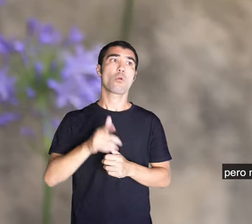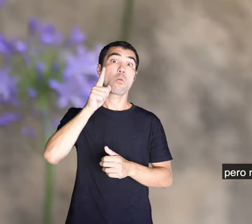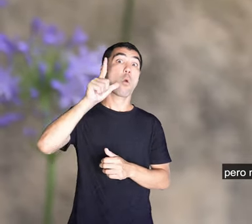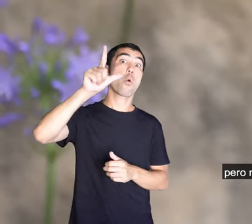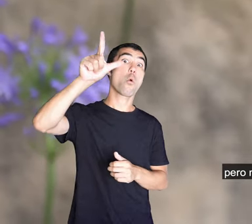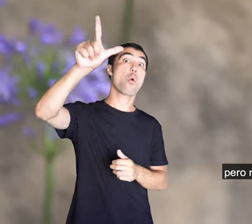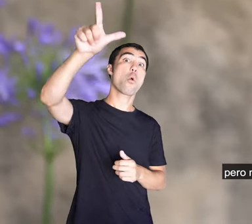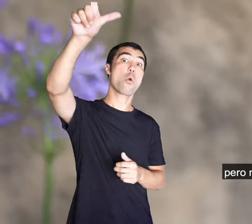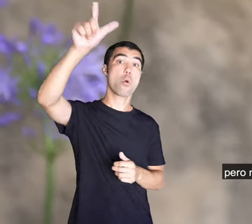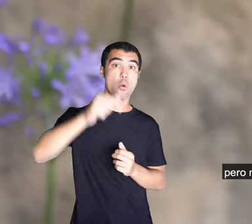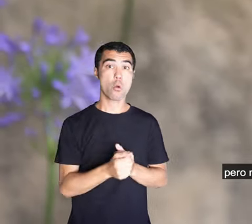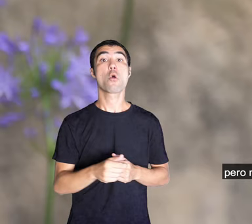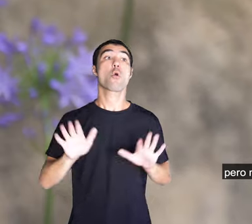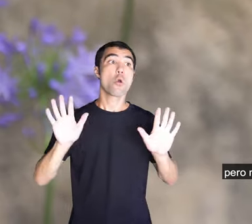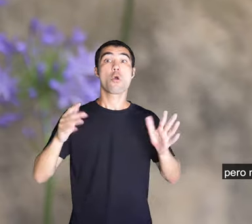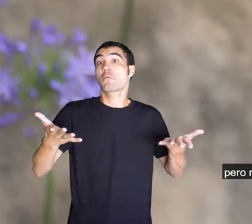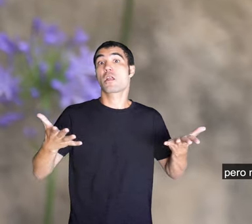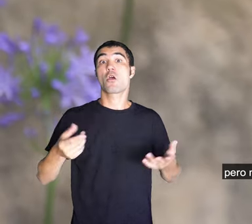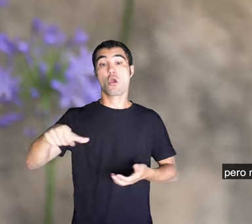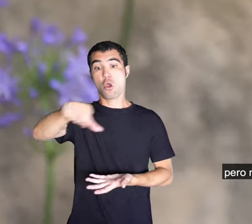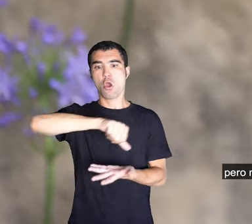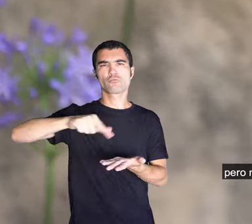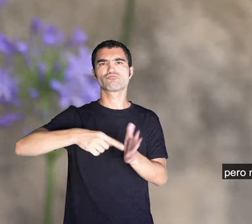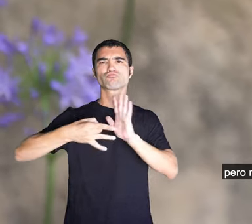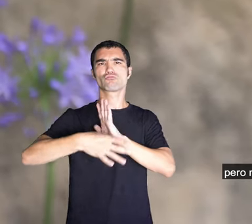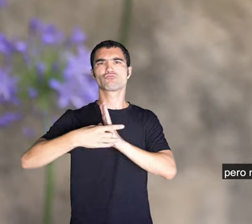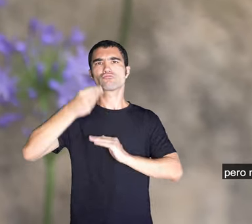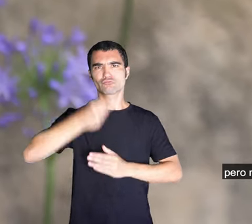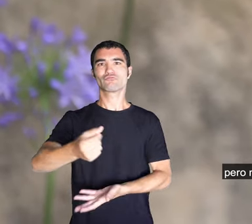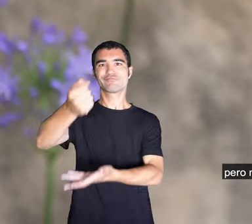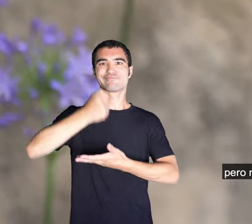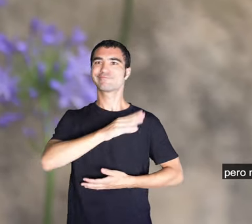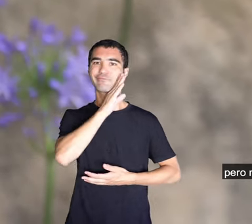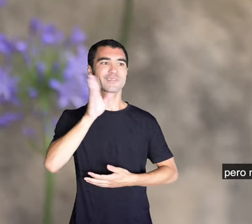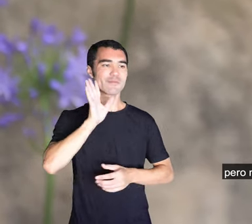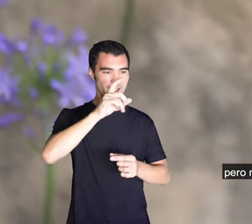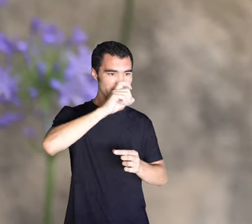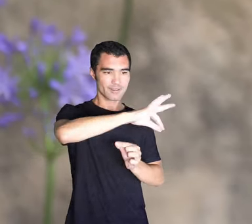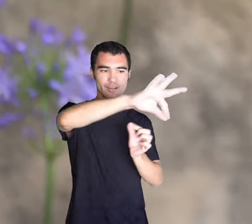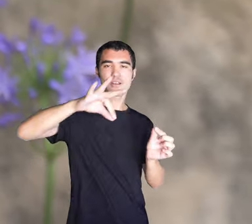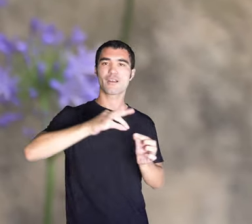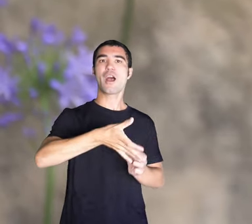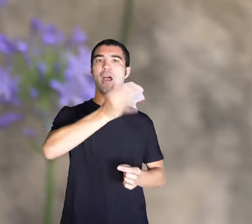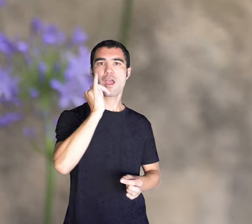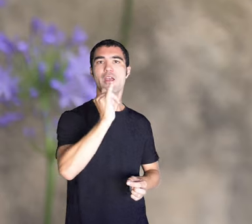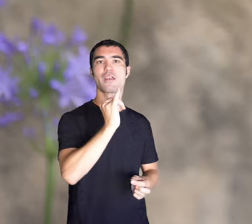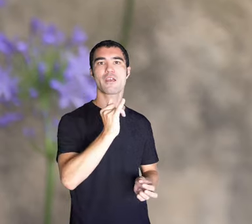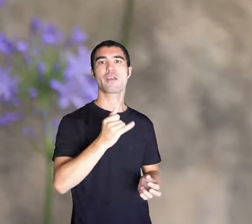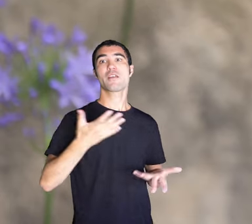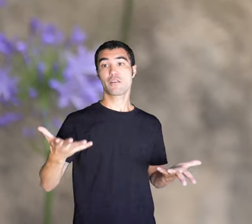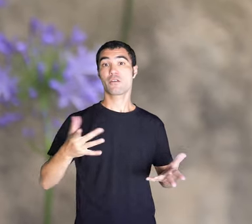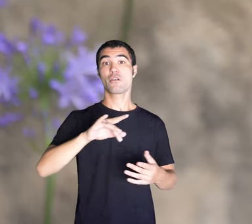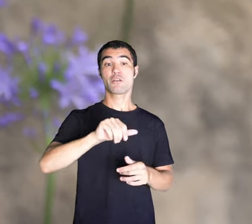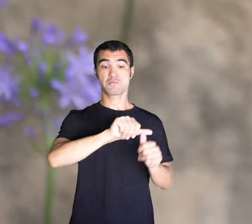fora i això, però mos donaven sol i bo. Mon mare tenia oli per tot l'any. I llavors